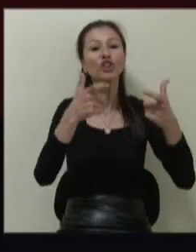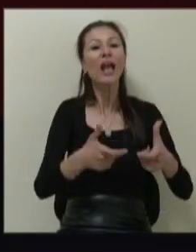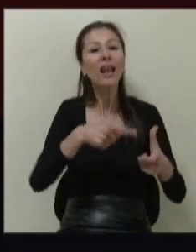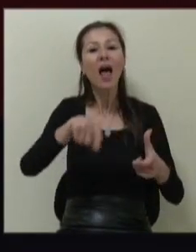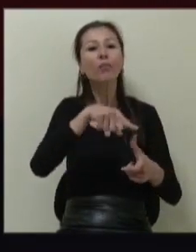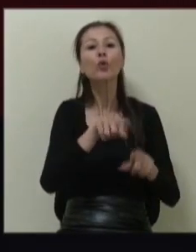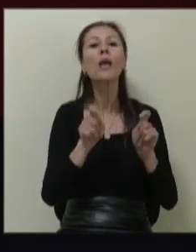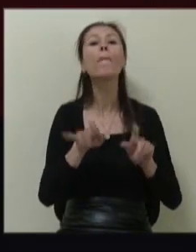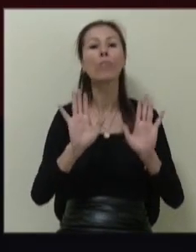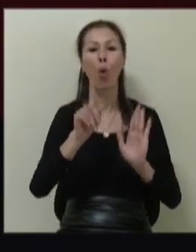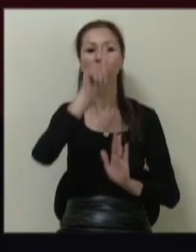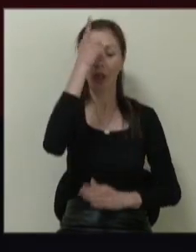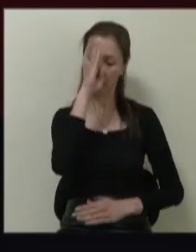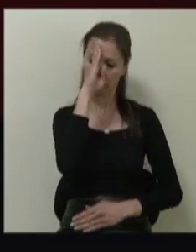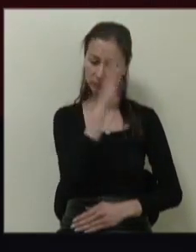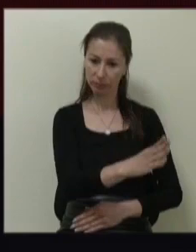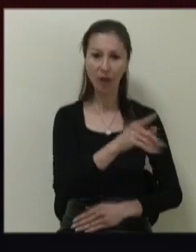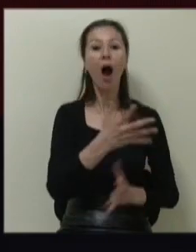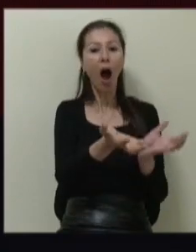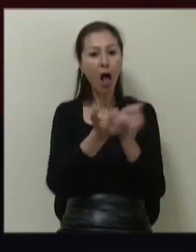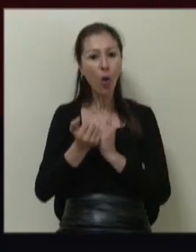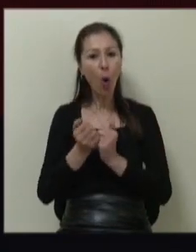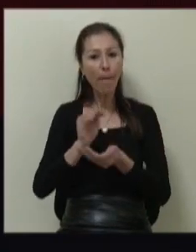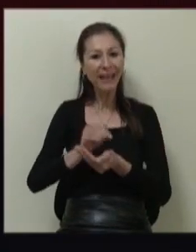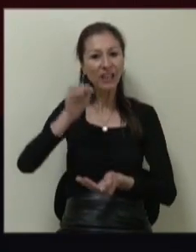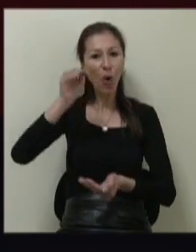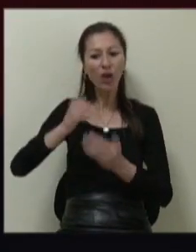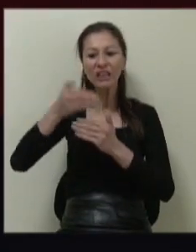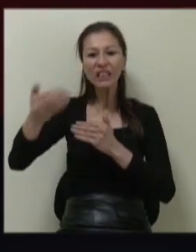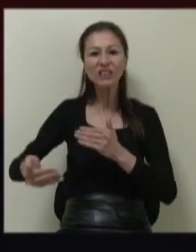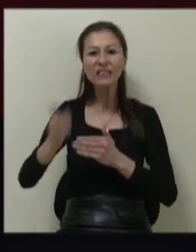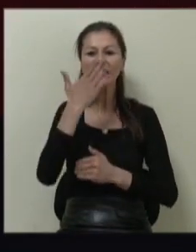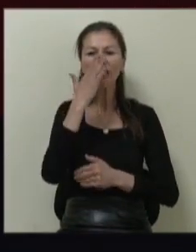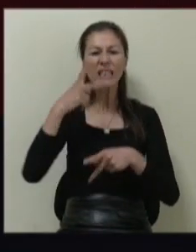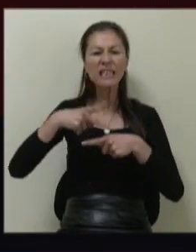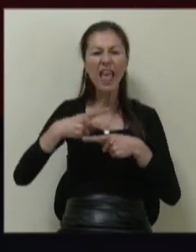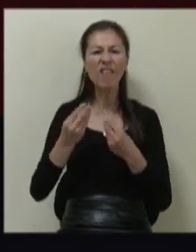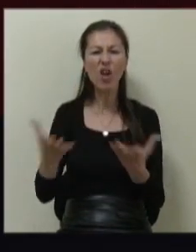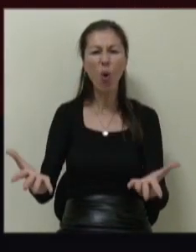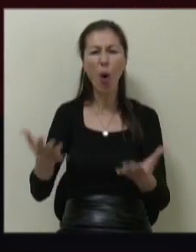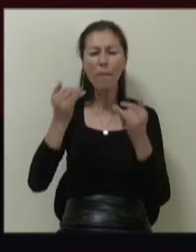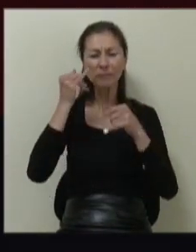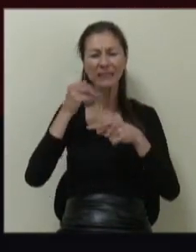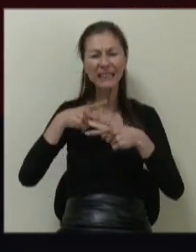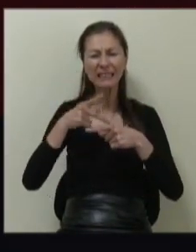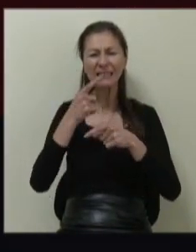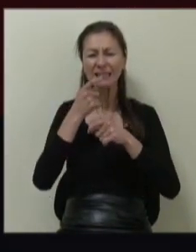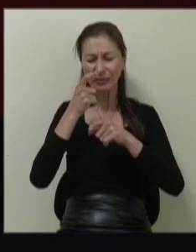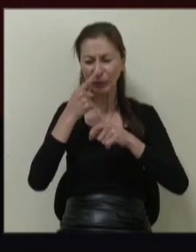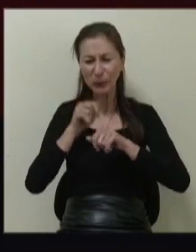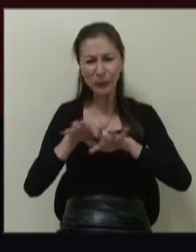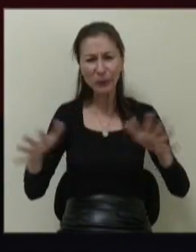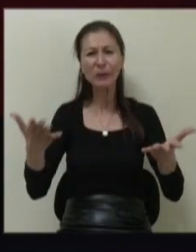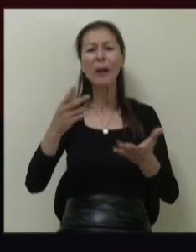bunu yapmıyor. Şehirler tek yönlü işliyor. Alıyor, biriktiriyor ve dışarıya sadece zehir veriyor. Karbondioksit veriyor, plastik